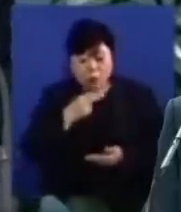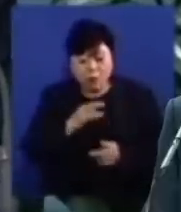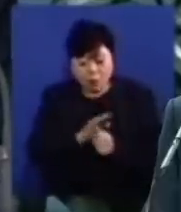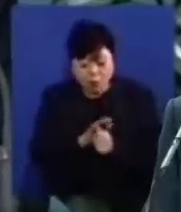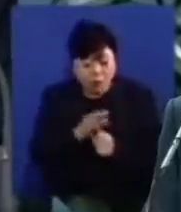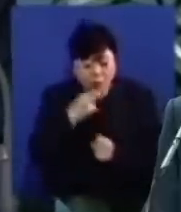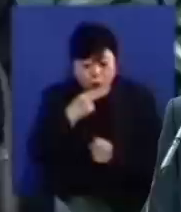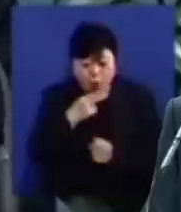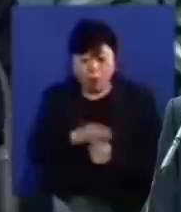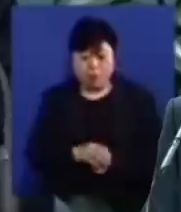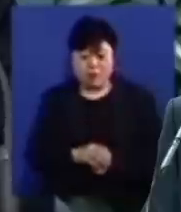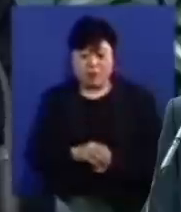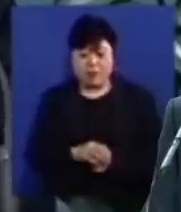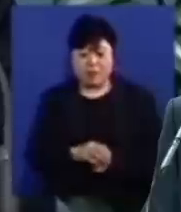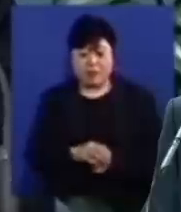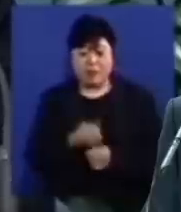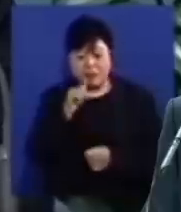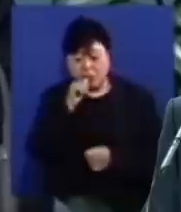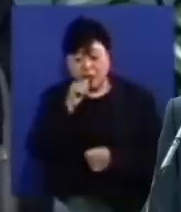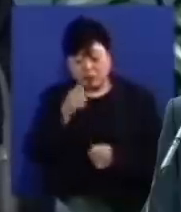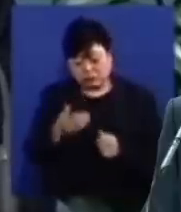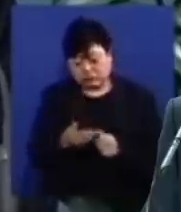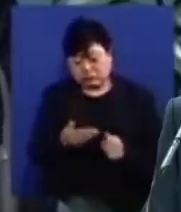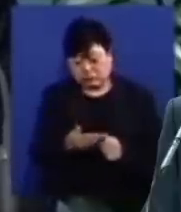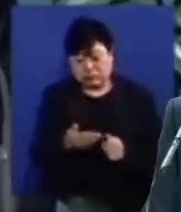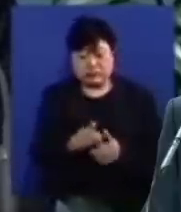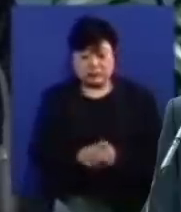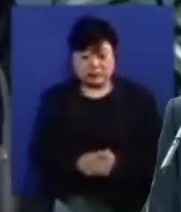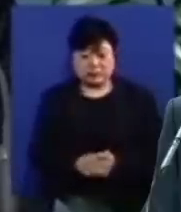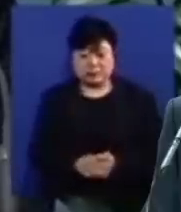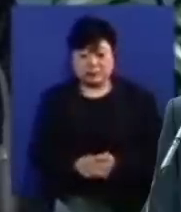걸어주고 젖만 먹입니다.